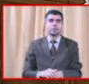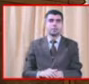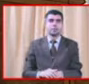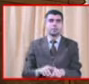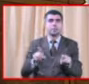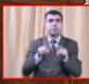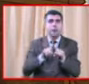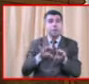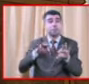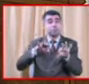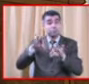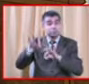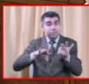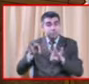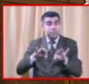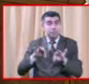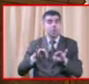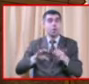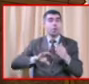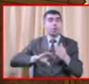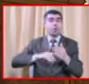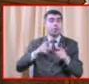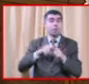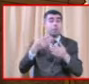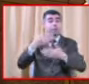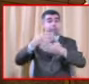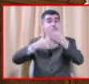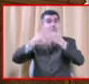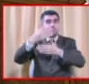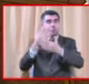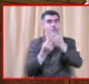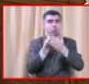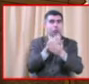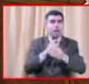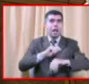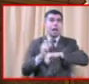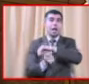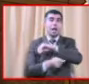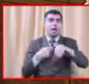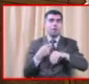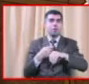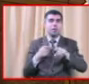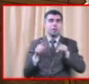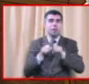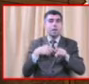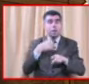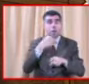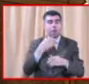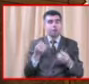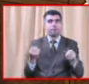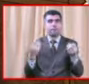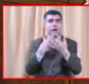مسألة استراتيجية البناء أو السكن في العالم القروي تعين أن نوضح ما هي هذه